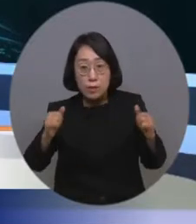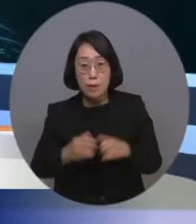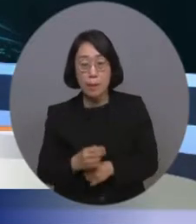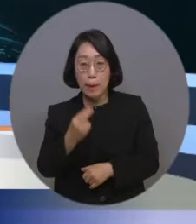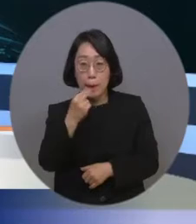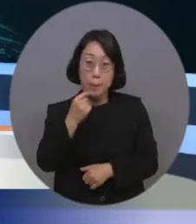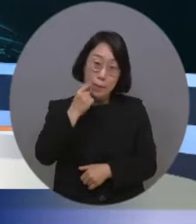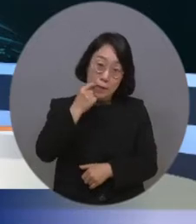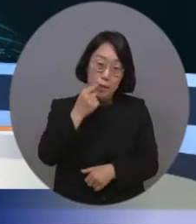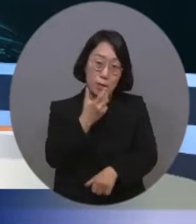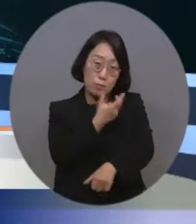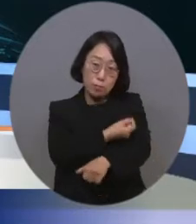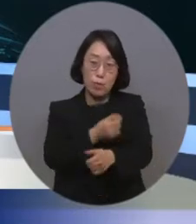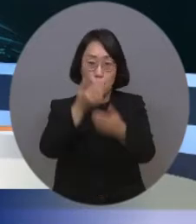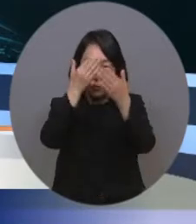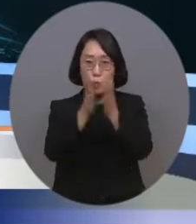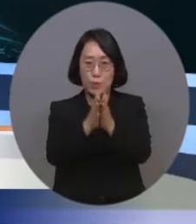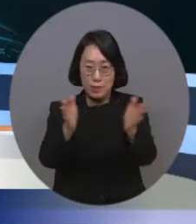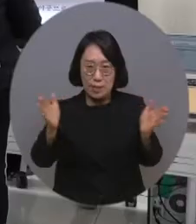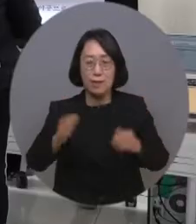인플루엔자 무료 접종을 실시합니다.